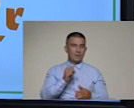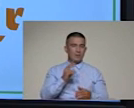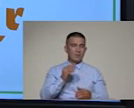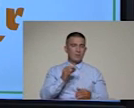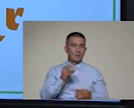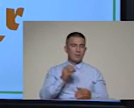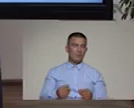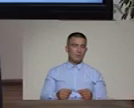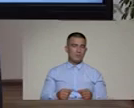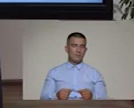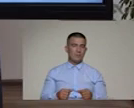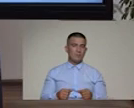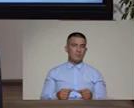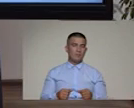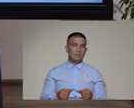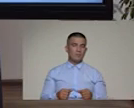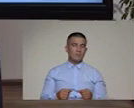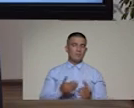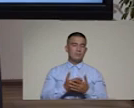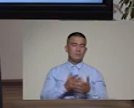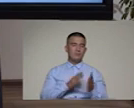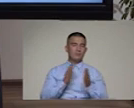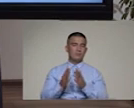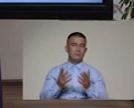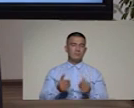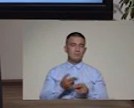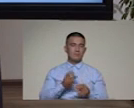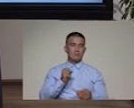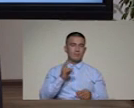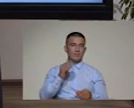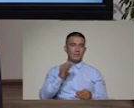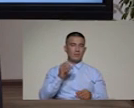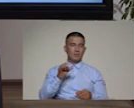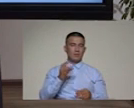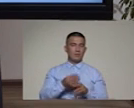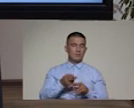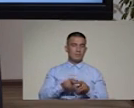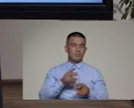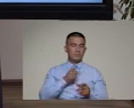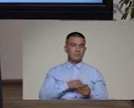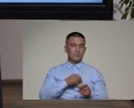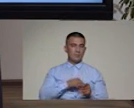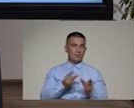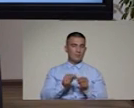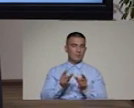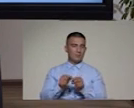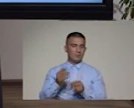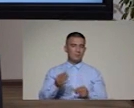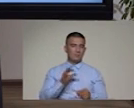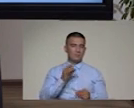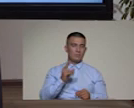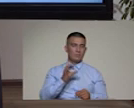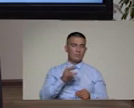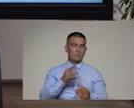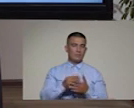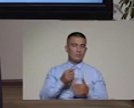elementlar deb yuritiladi. Keyingisi, amfoter birikmalar. Quyidagi amfoter oksidlarga